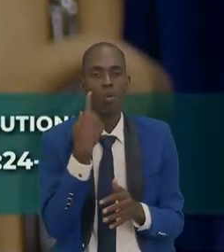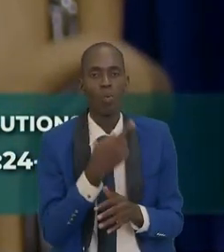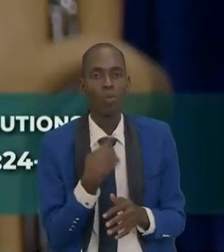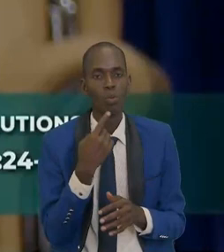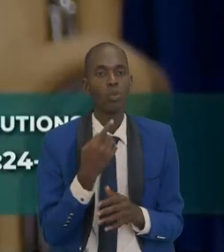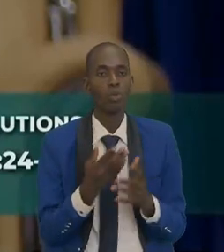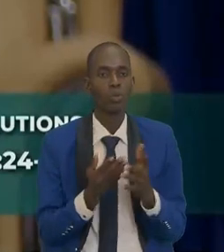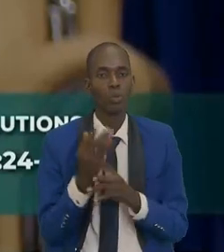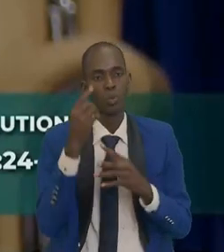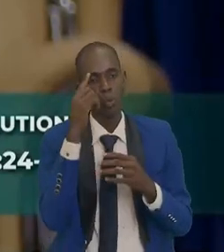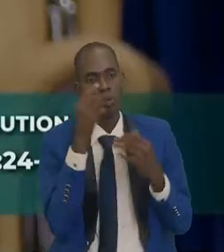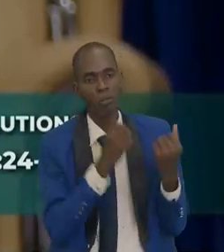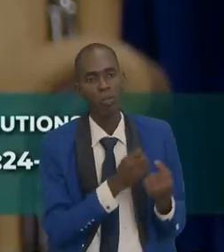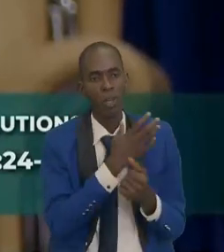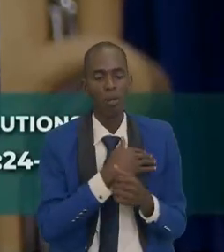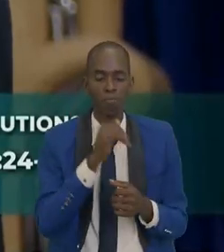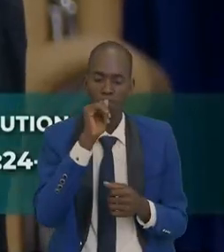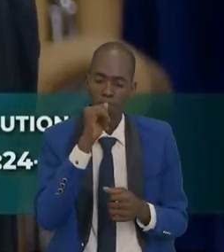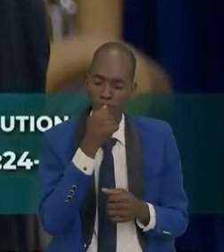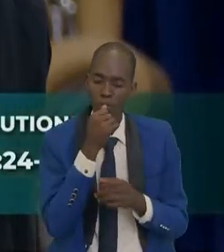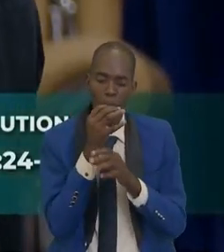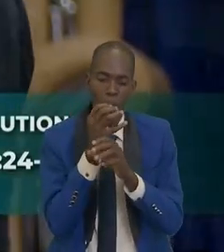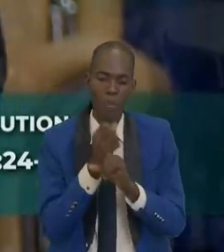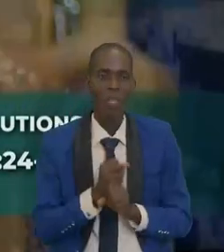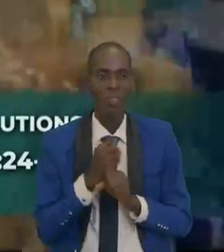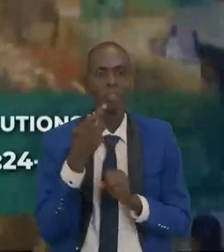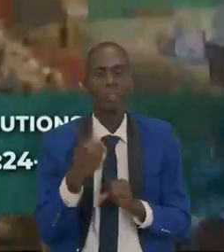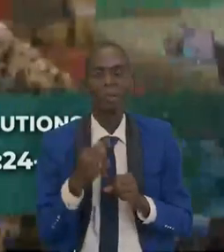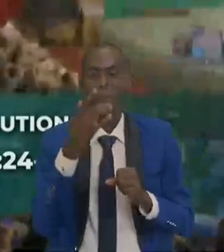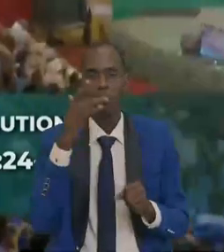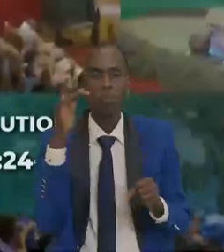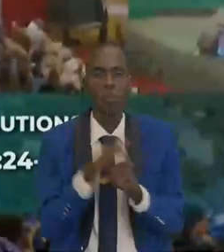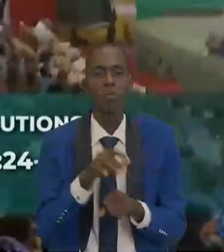la persévérance héritent des promesses.